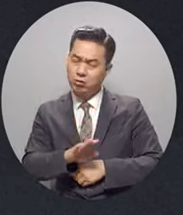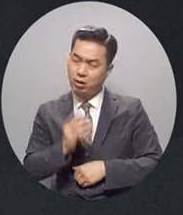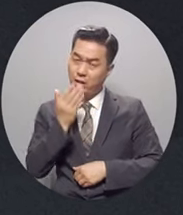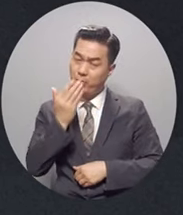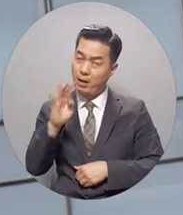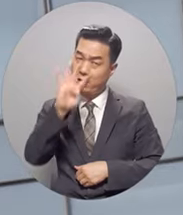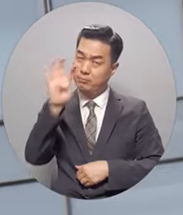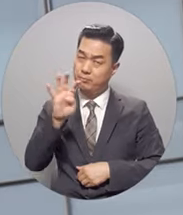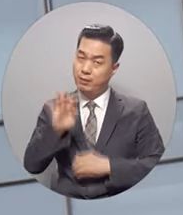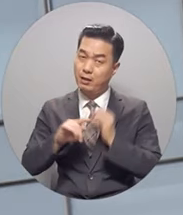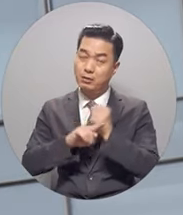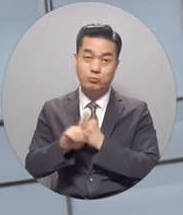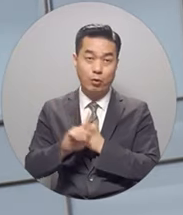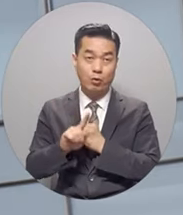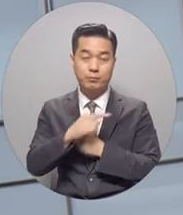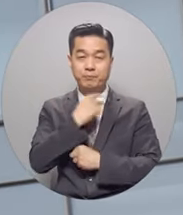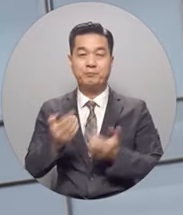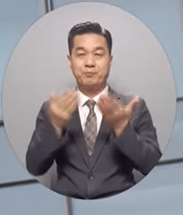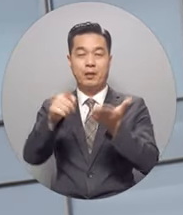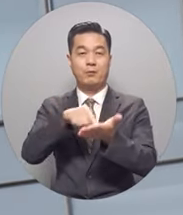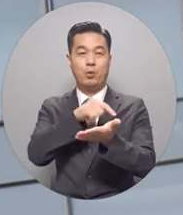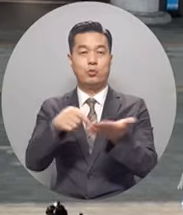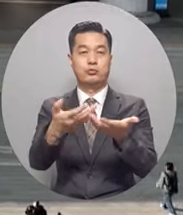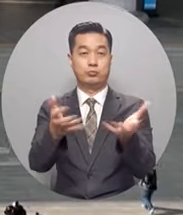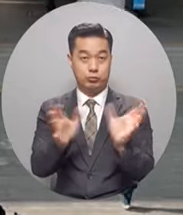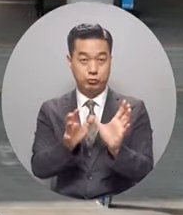이벌어지게된걸까요? 문화부는당초